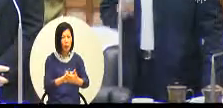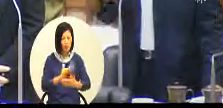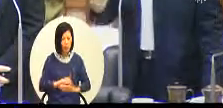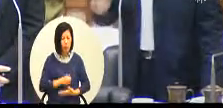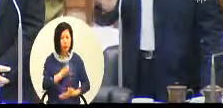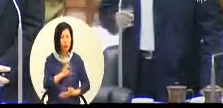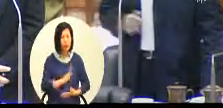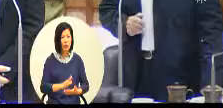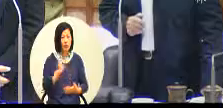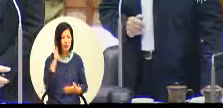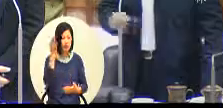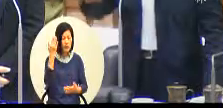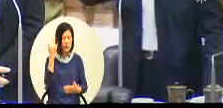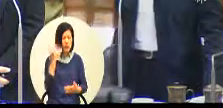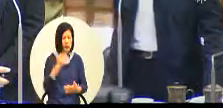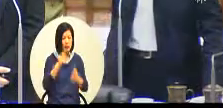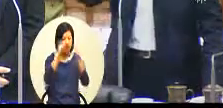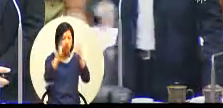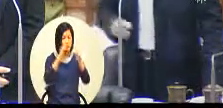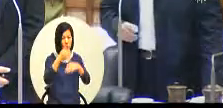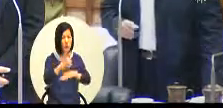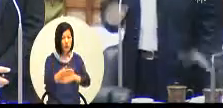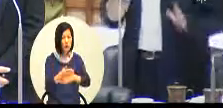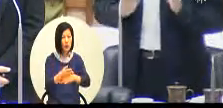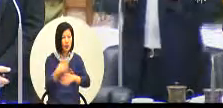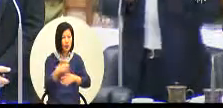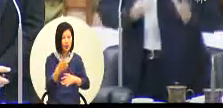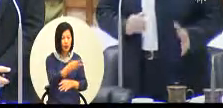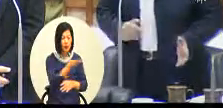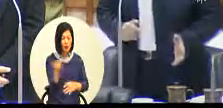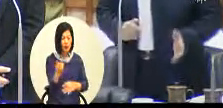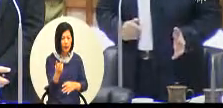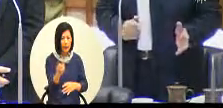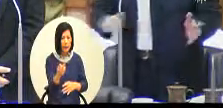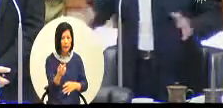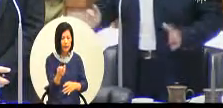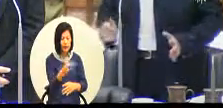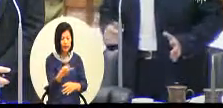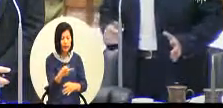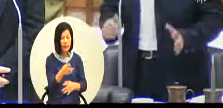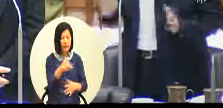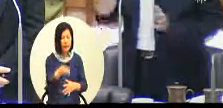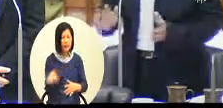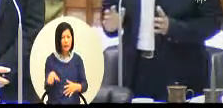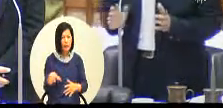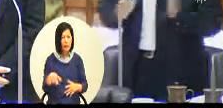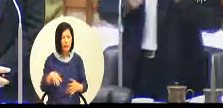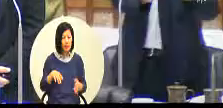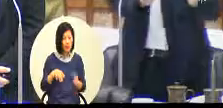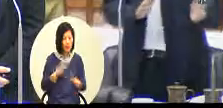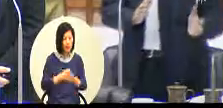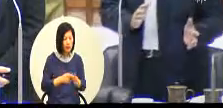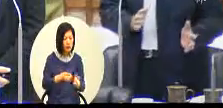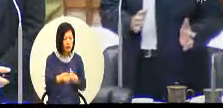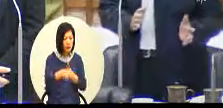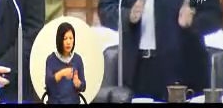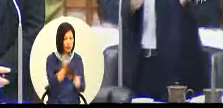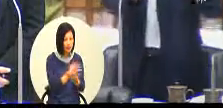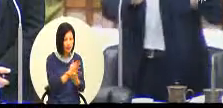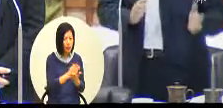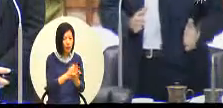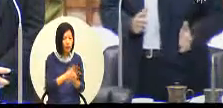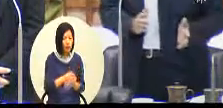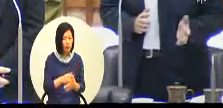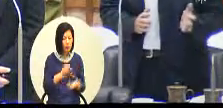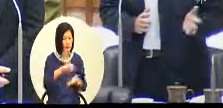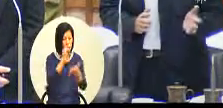晓得吗，在高雄县的时候，我们两个地方同时进入专家学者去评估，我当时是建议说黄埔新村